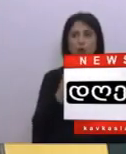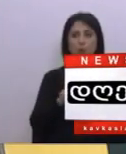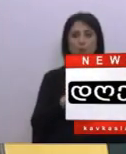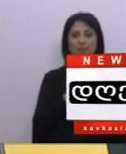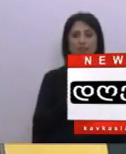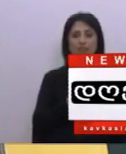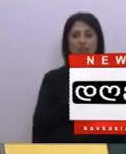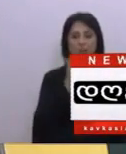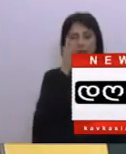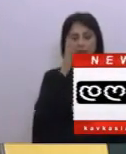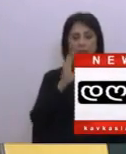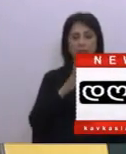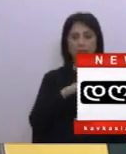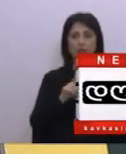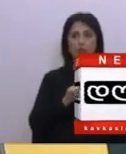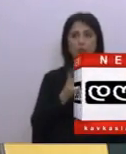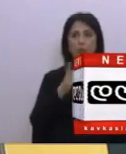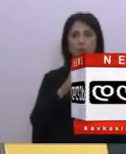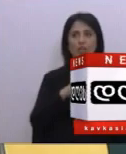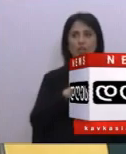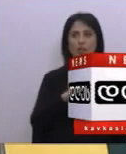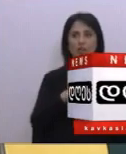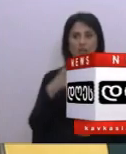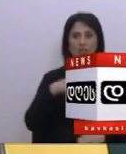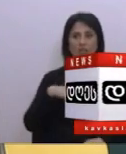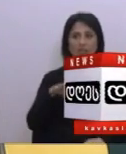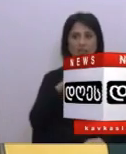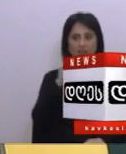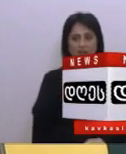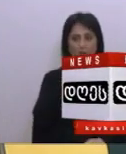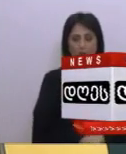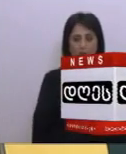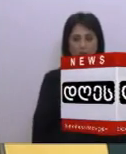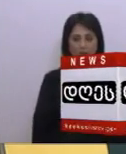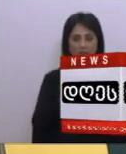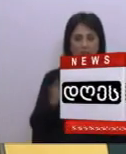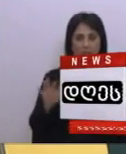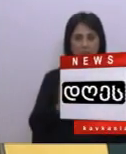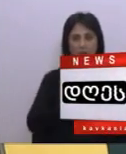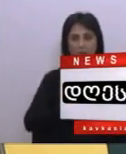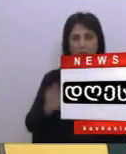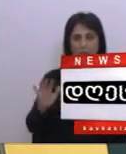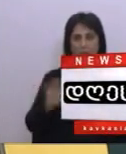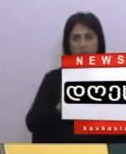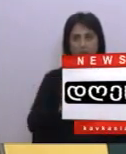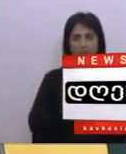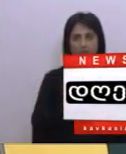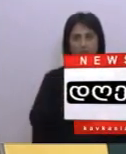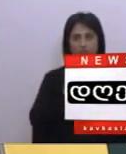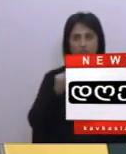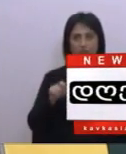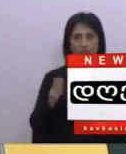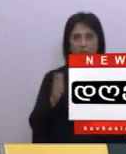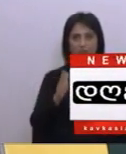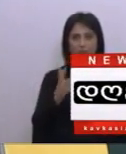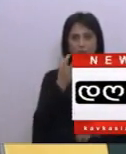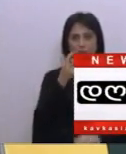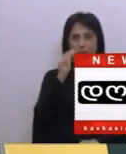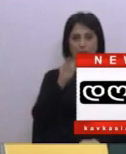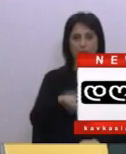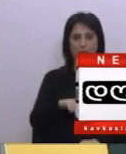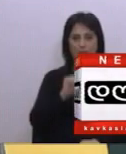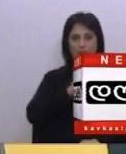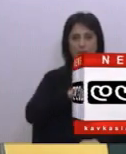მთავარი მიზანი იყო, რომ უნდა გამხდარიყო საქართველოს ეკონომიკის მთავარი მამოძრავებელი, შექმნილიყო მინიმუმ 300,000